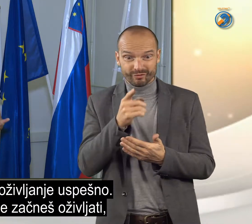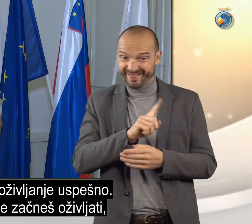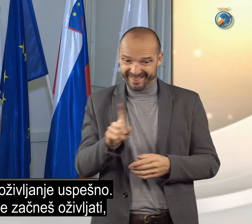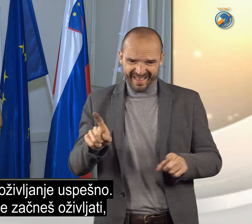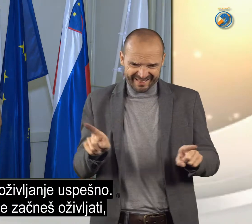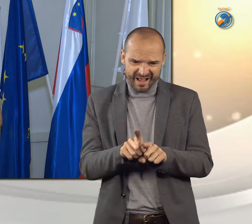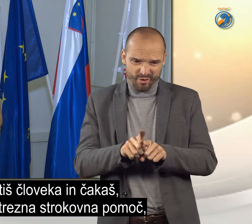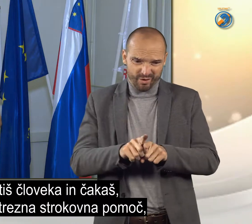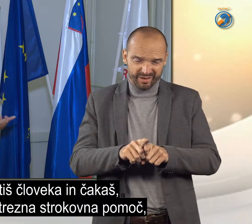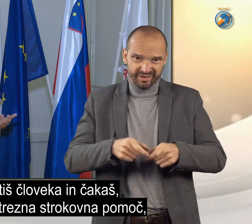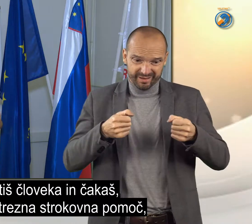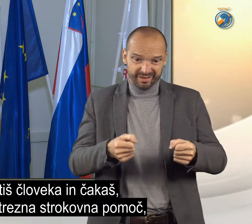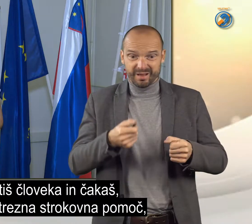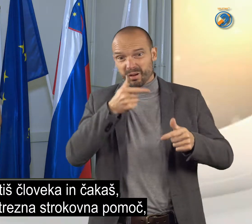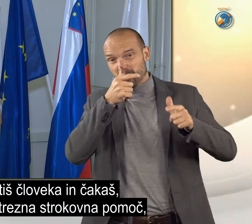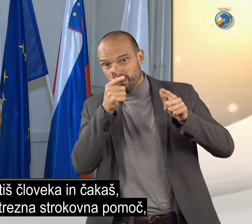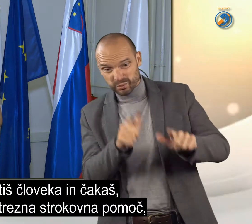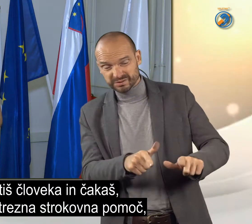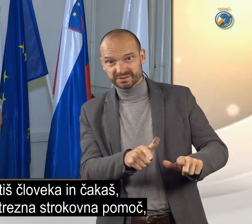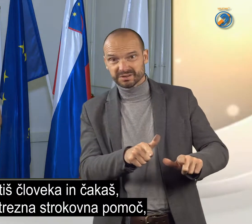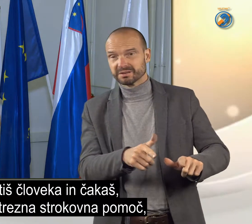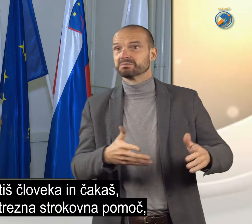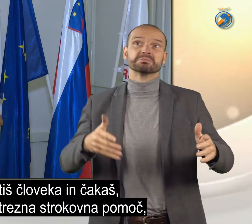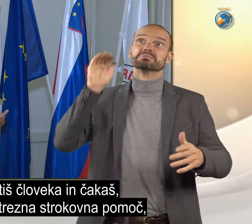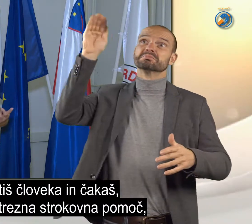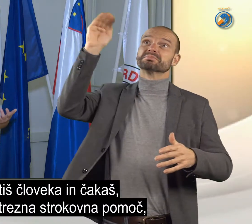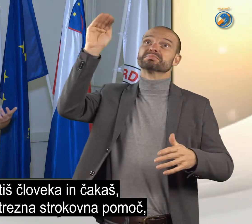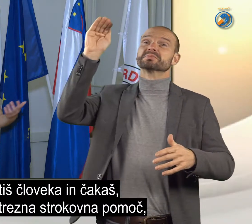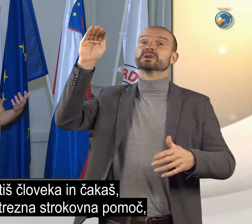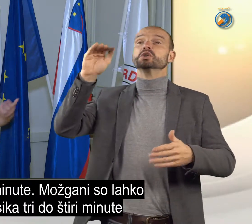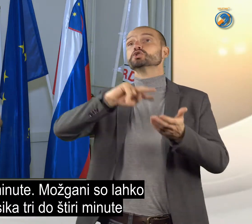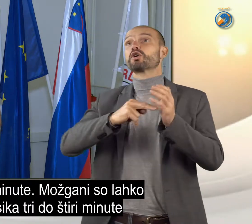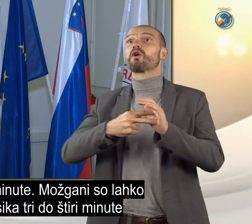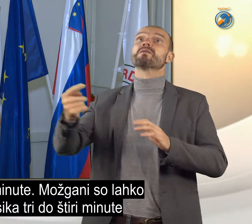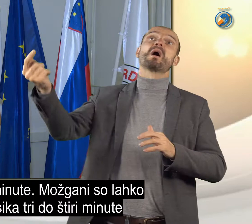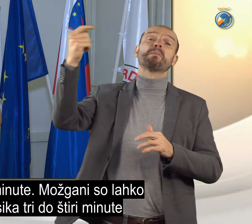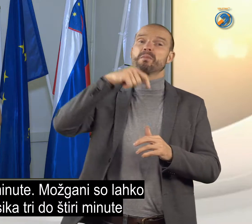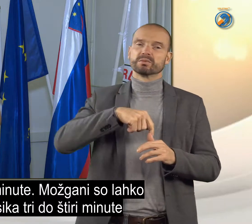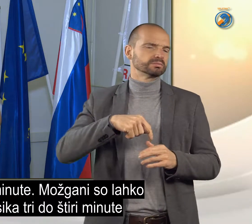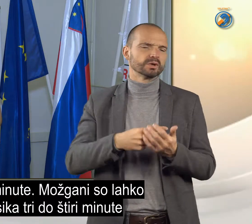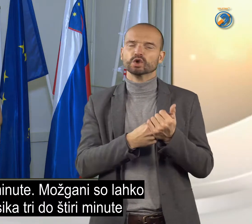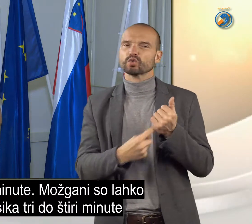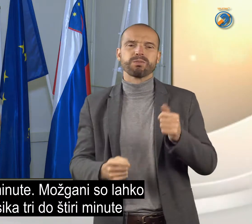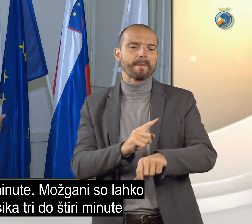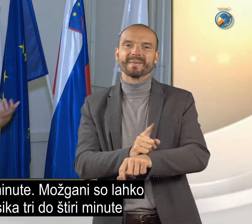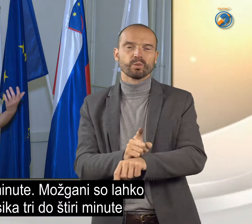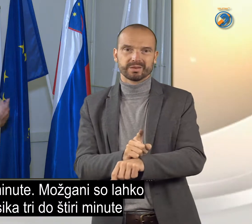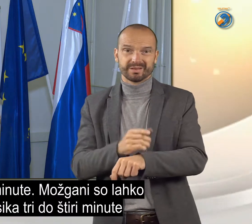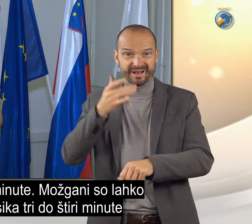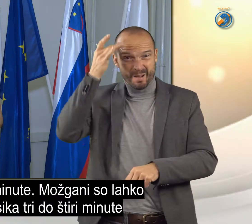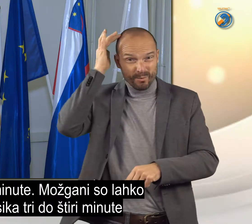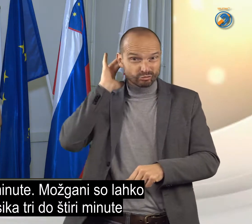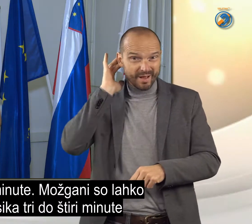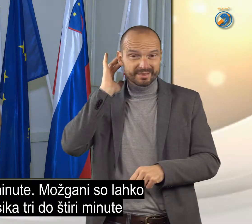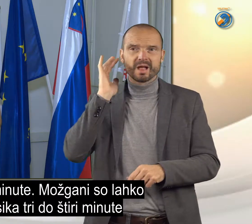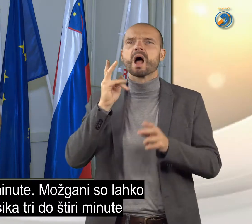pa ne začneš oživljati, da pa pustiš človeka in čakaš na ustrezno pomoč, strokovno, da pride, pa izgubljaš minute. Naši možgani